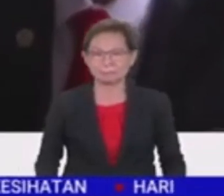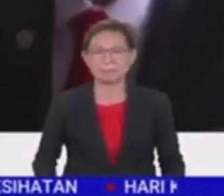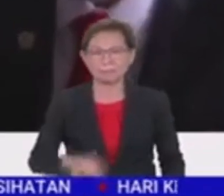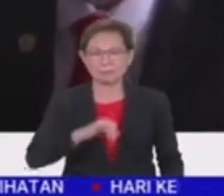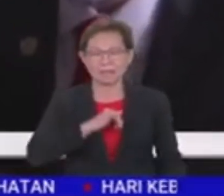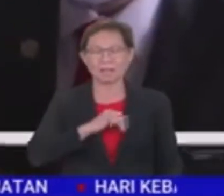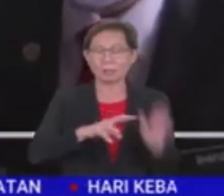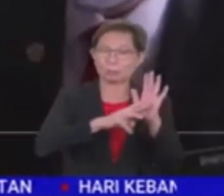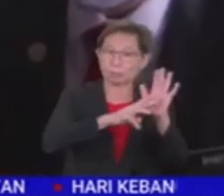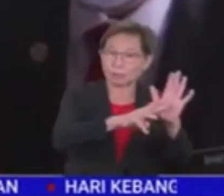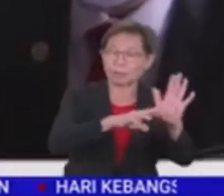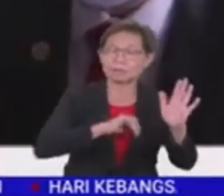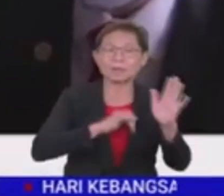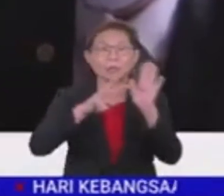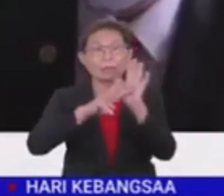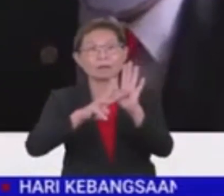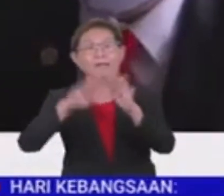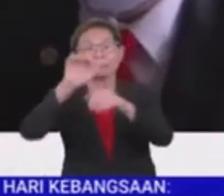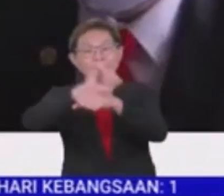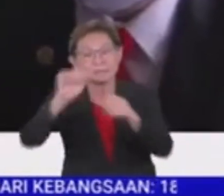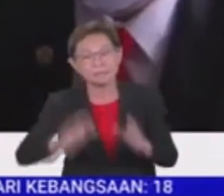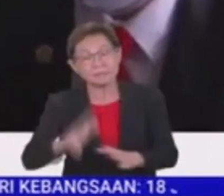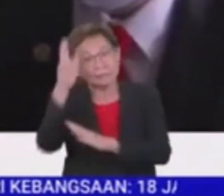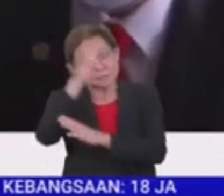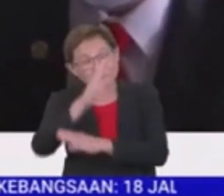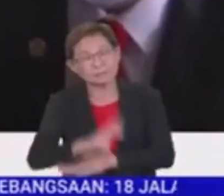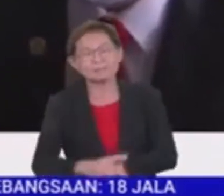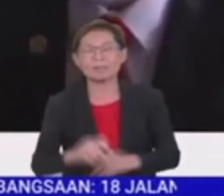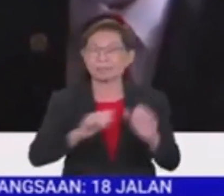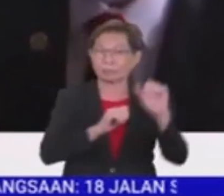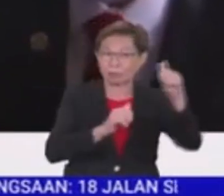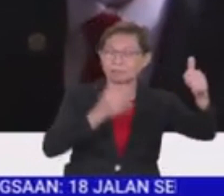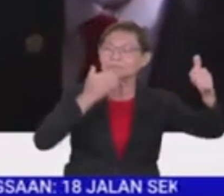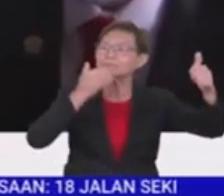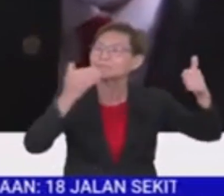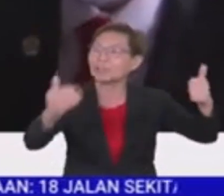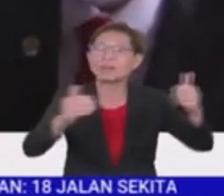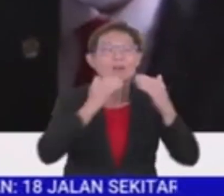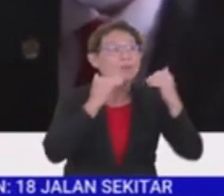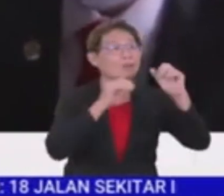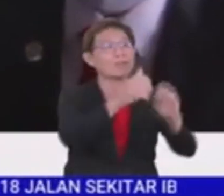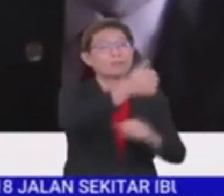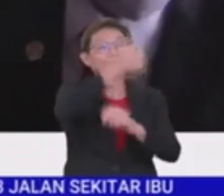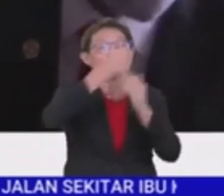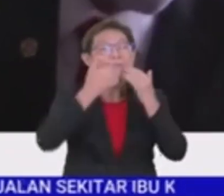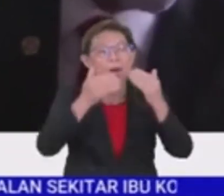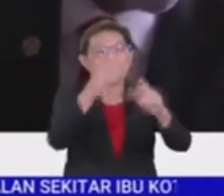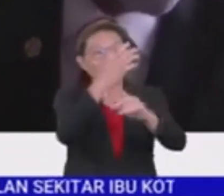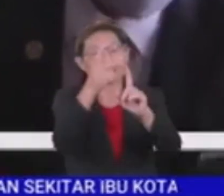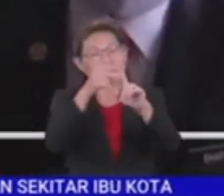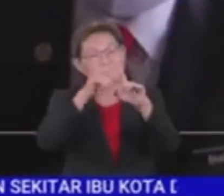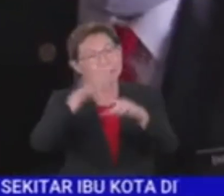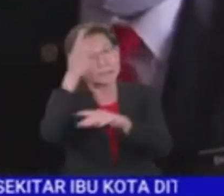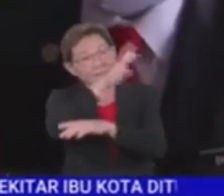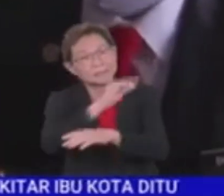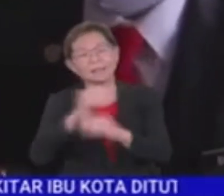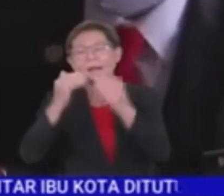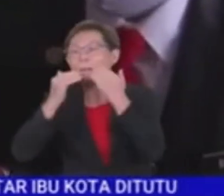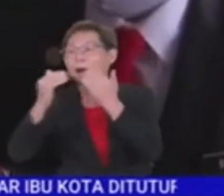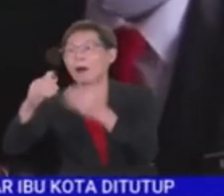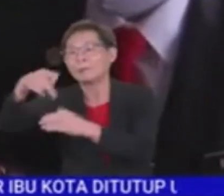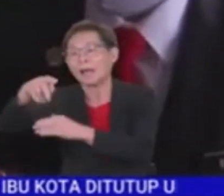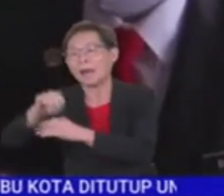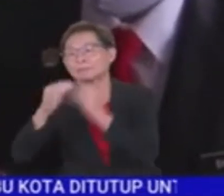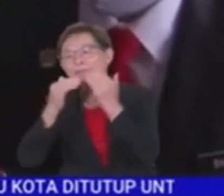Saya bagi pihak penjawat awam, pertamanya ingin merakamkan ucapan terima kasih kepada kerajaan dan juga Yang Amat Berhormat Perdana Menteri di